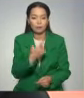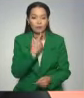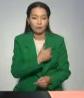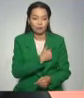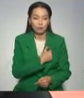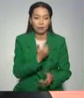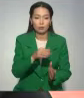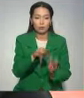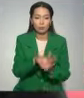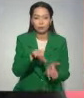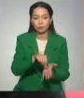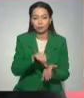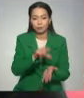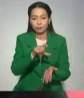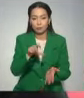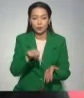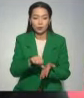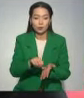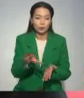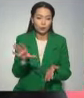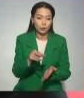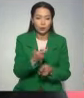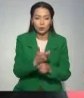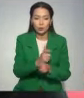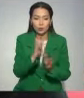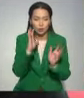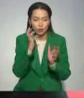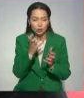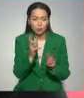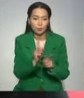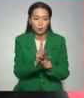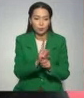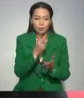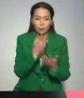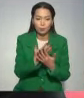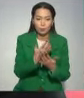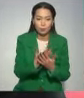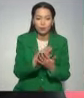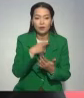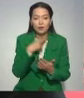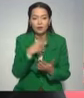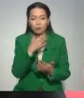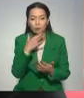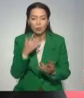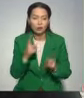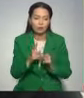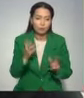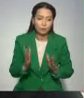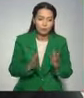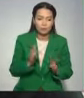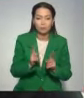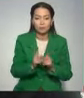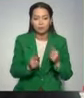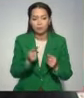структур представители участники все подошли очень серьезно проводили немагов немало учебно тренировочных споров